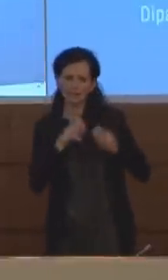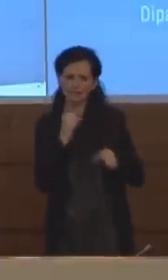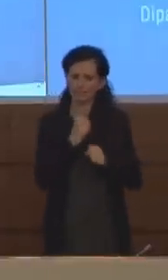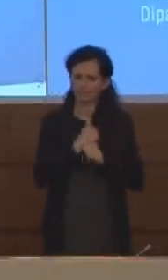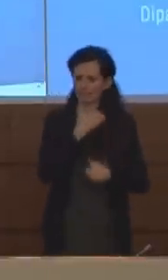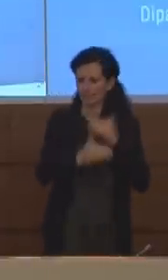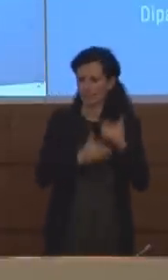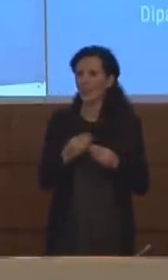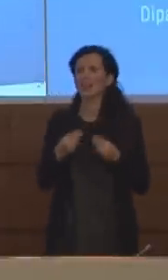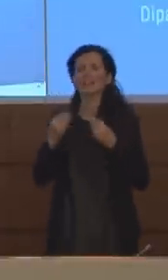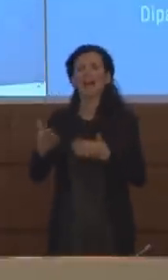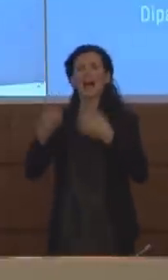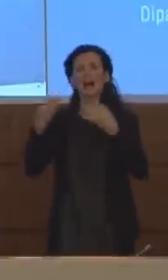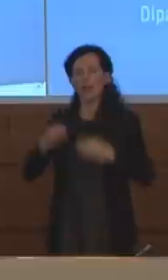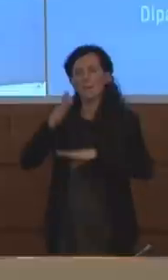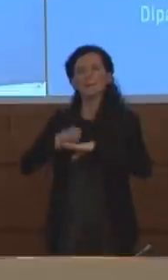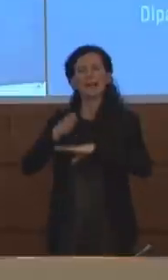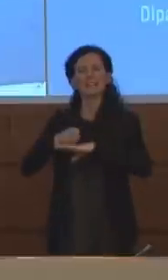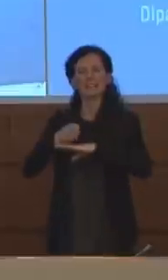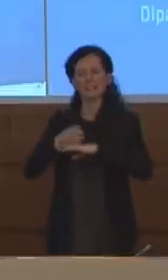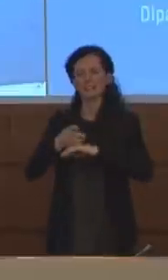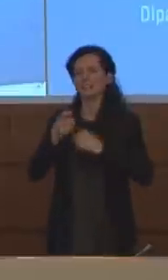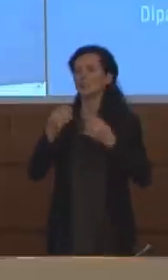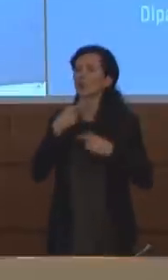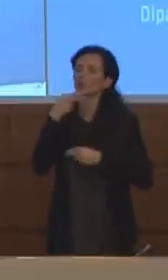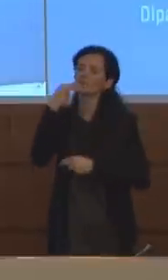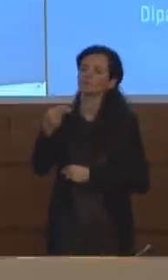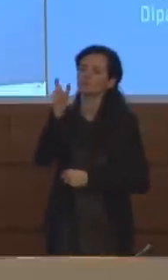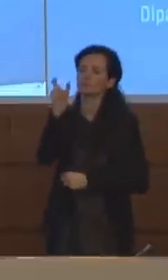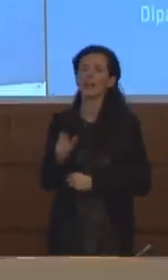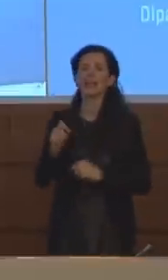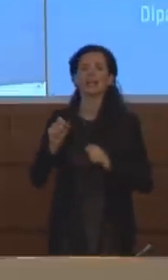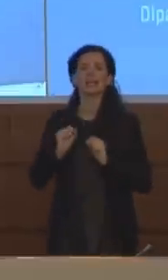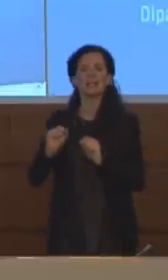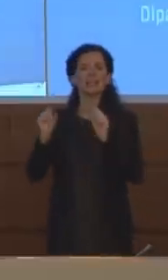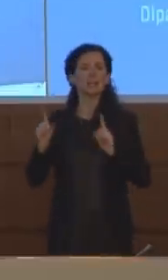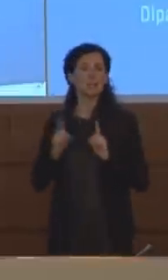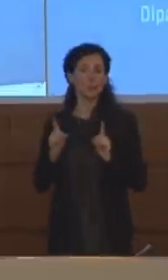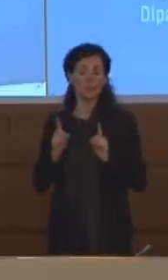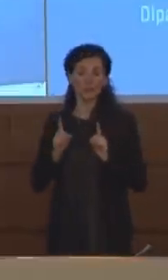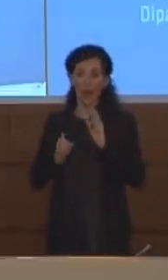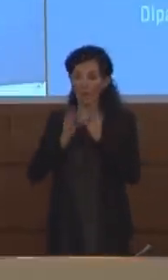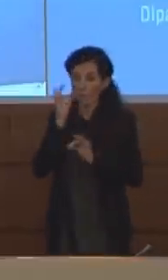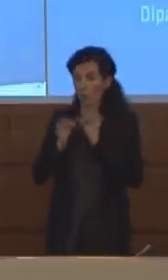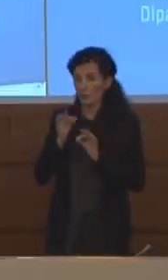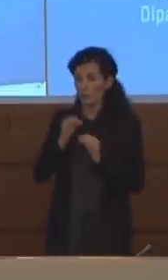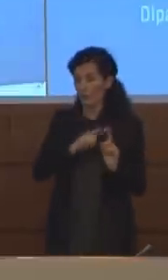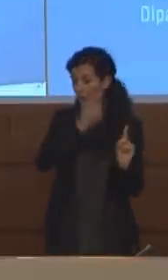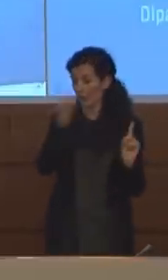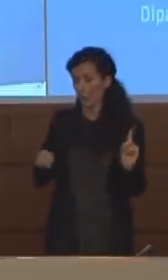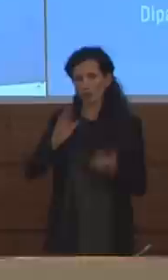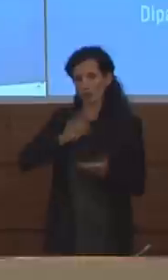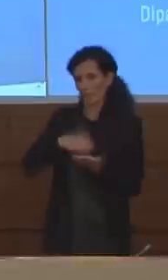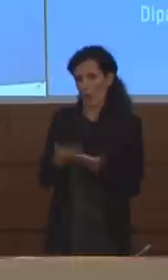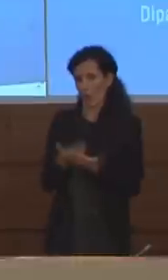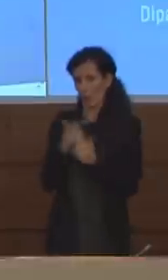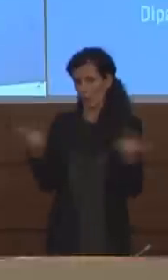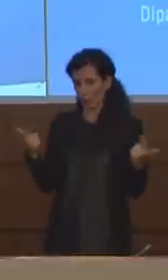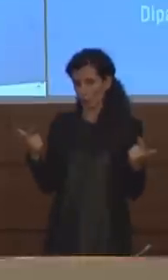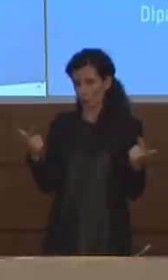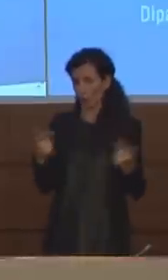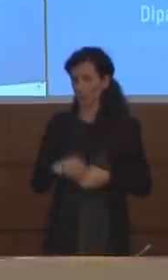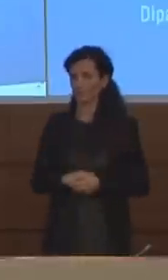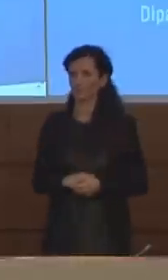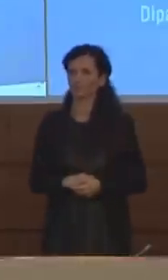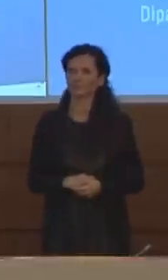il cosiddetto patentino di immunità per l'istituto e per il comitato tecnico scientifico non hanno valore ad oggi diciamo che